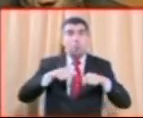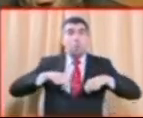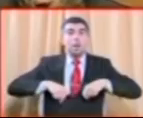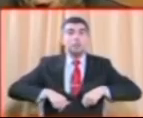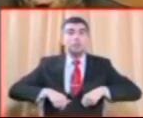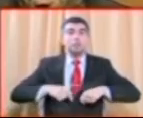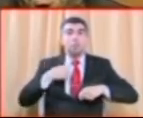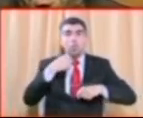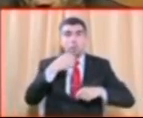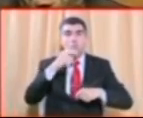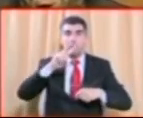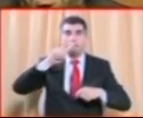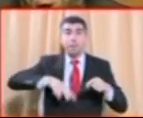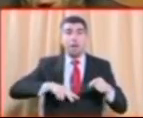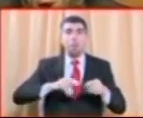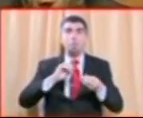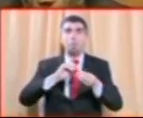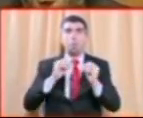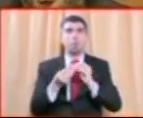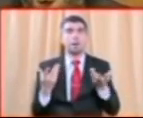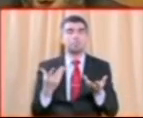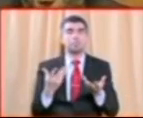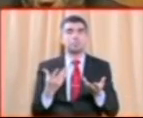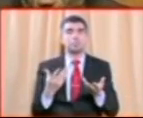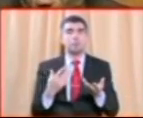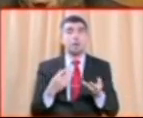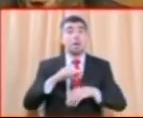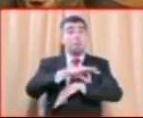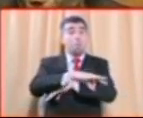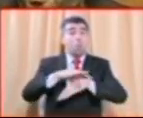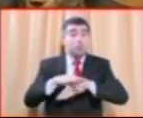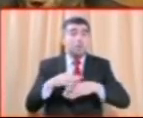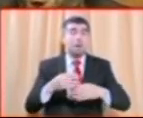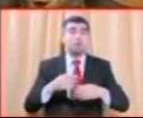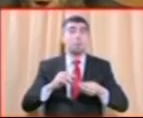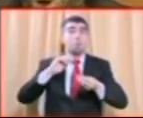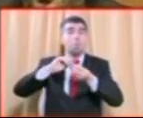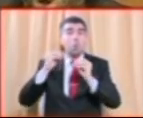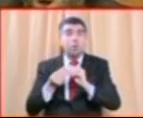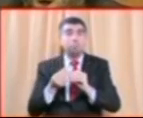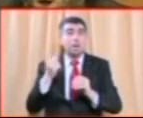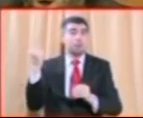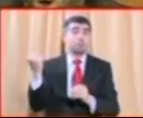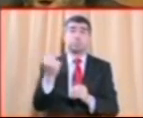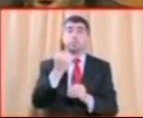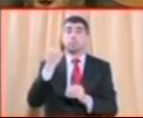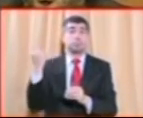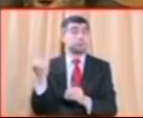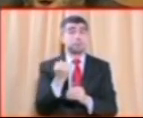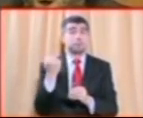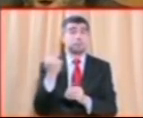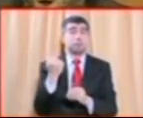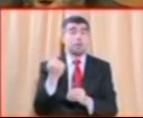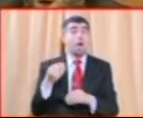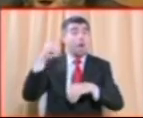واعيين بانه كاين مشكل على مستوى الموارد البشريه، واعيين بانه كاين مشكل على مستوى التاخر في اعتماد